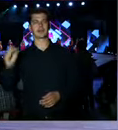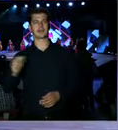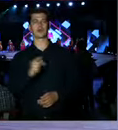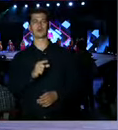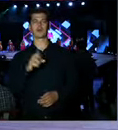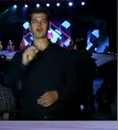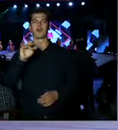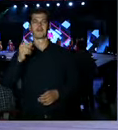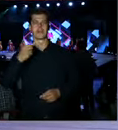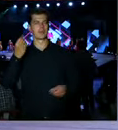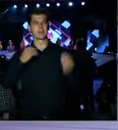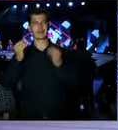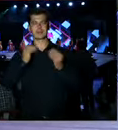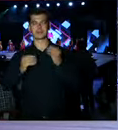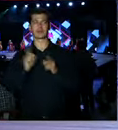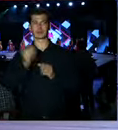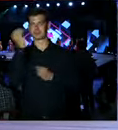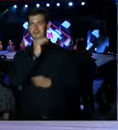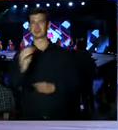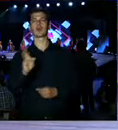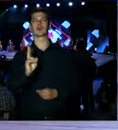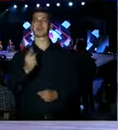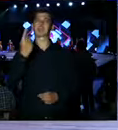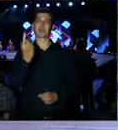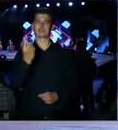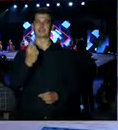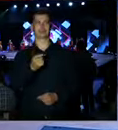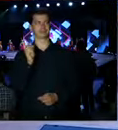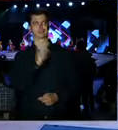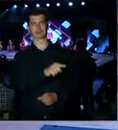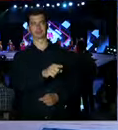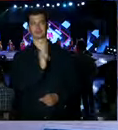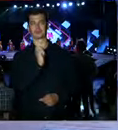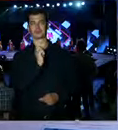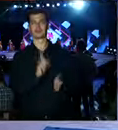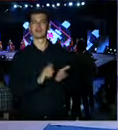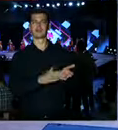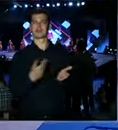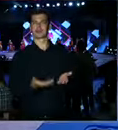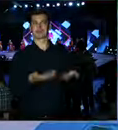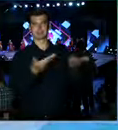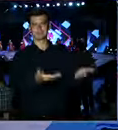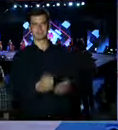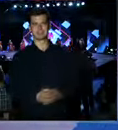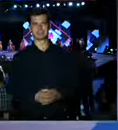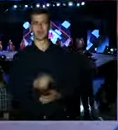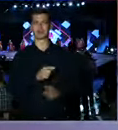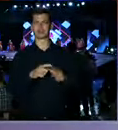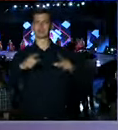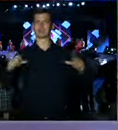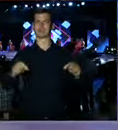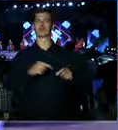Profemet Medycyna Estetyczna, która ogłosi pierwszy tytuł dzisiejszego wieczoru i wręczy nagrodę. Voucher o